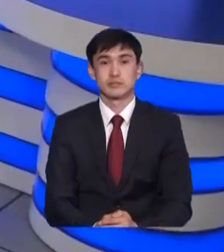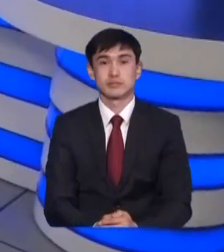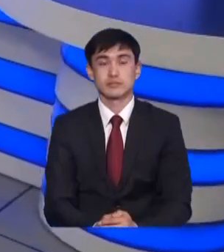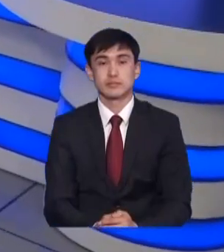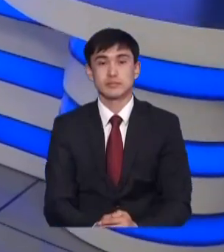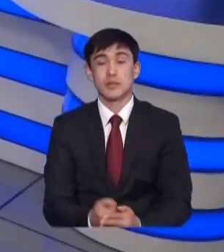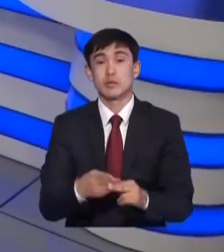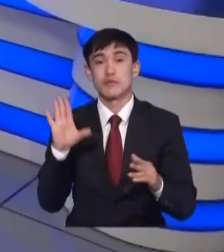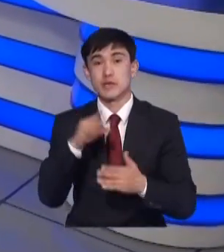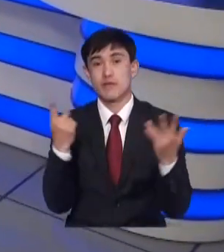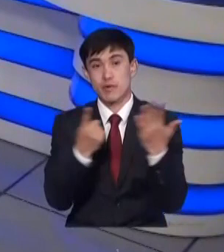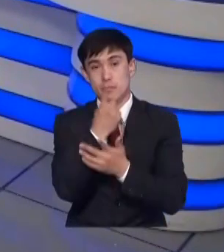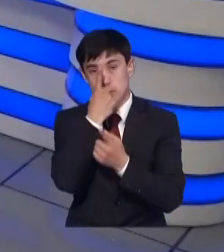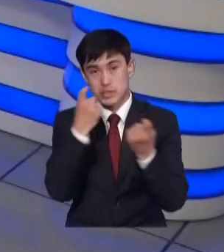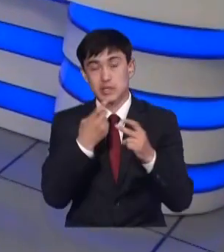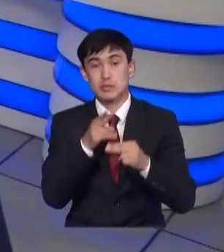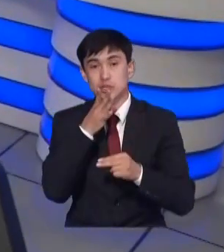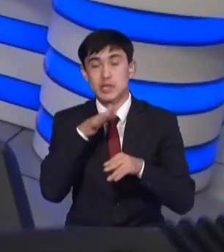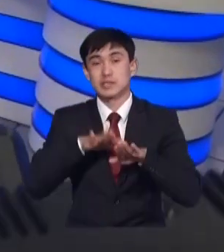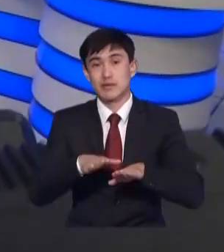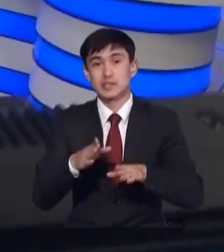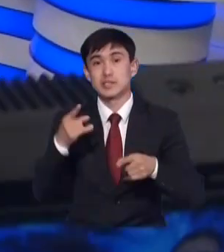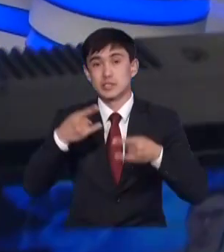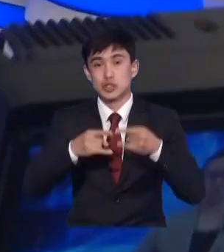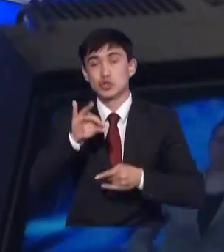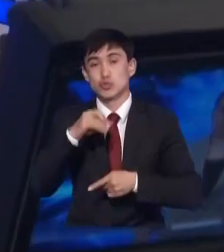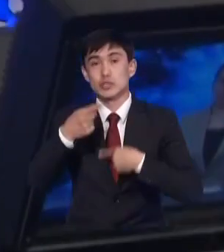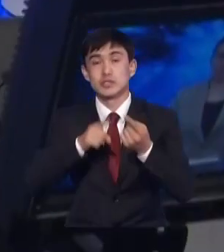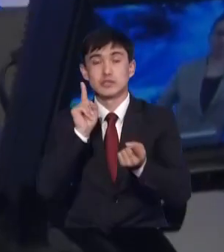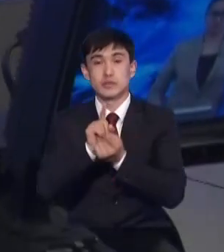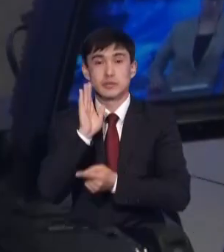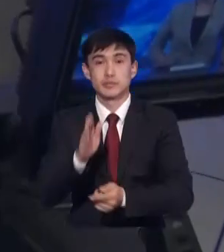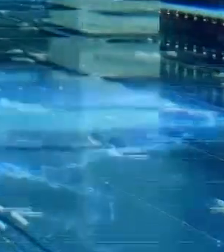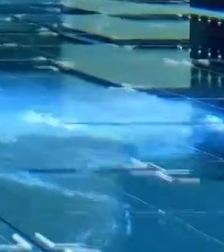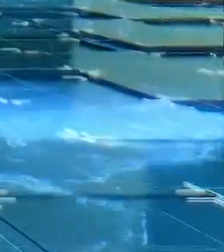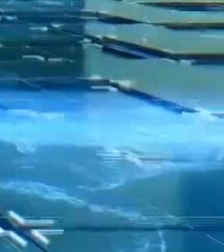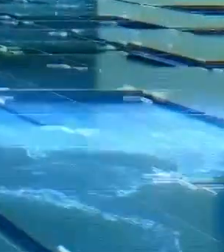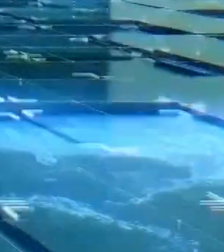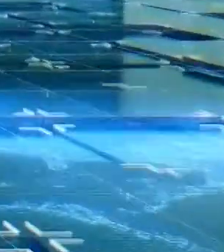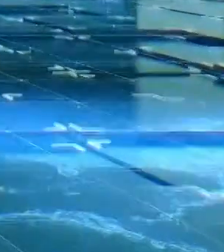Это вся информация к этому часу. Оставайтесь на телеканале ЖТСУ. До свидания.